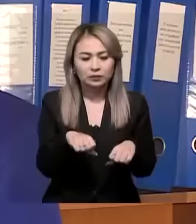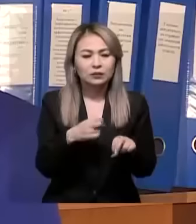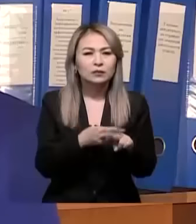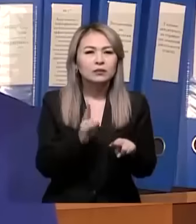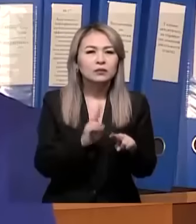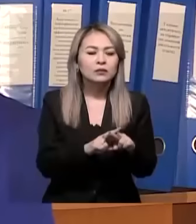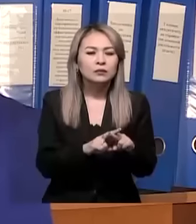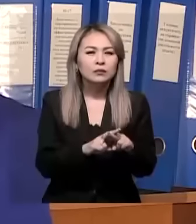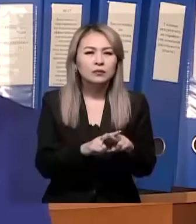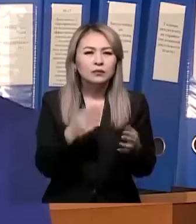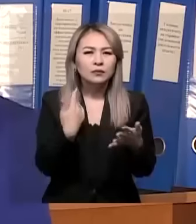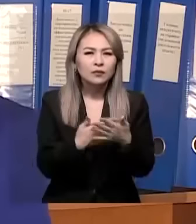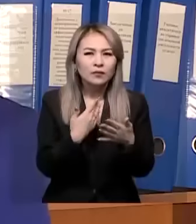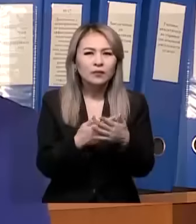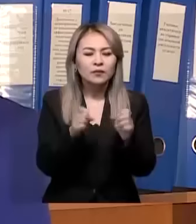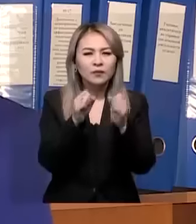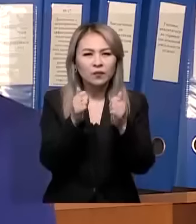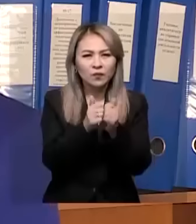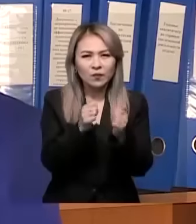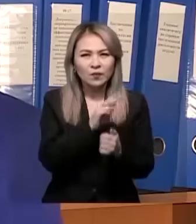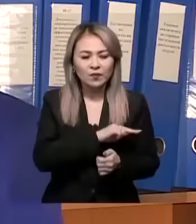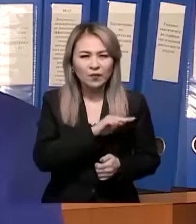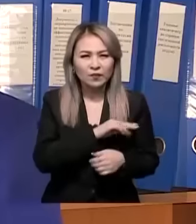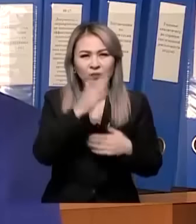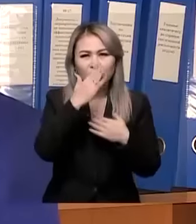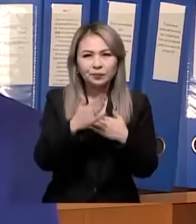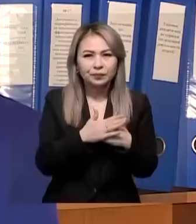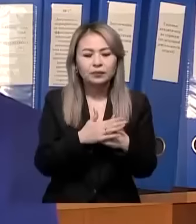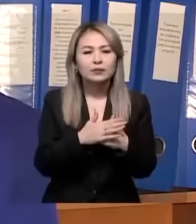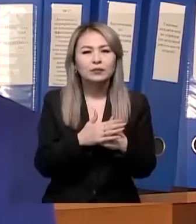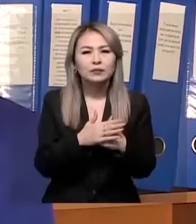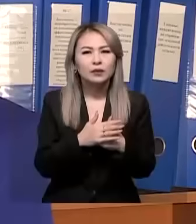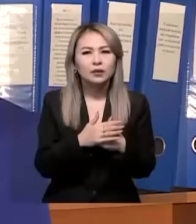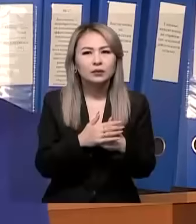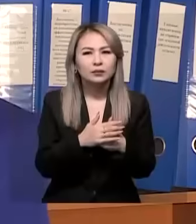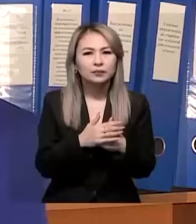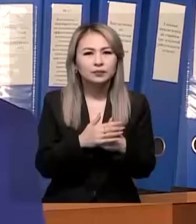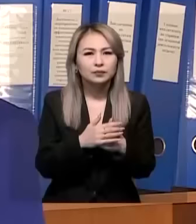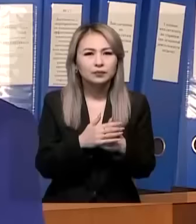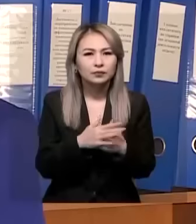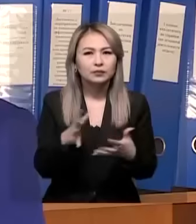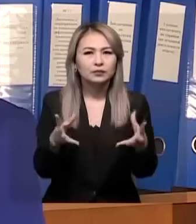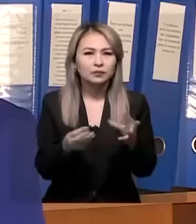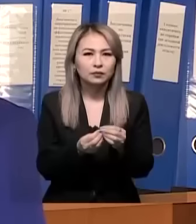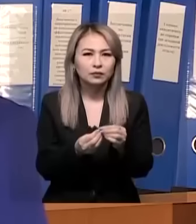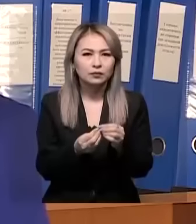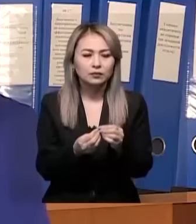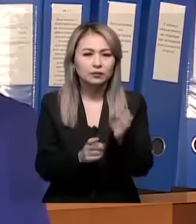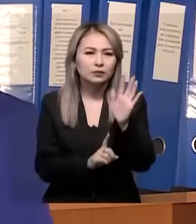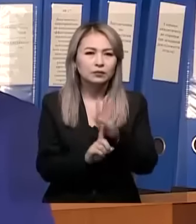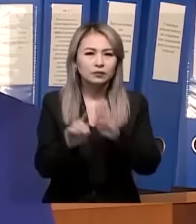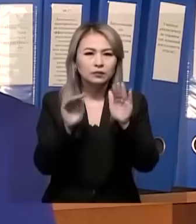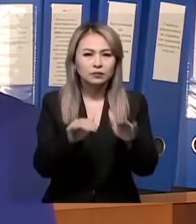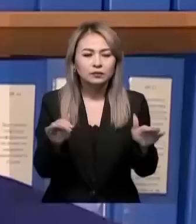алуға болады. Мысалы, жұмысына жақын орындарды, немесе атасынан жесіне жақын орындарды, немесе өзіне ұнаған балабақшаны таңдауға